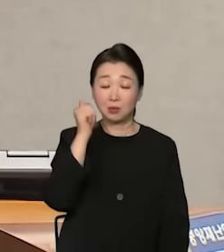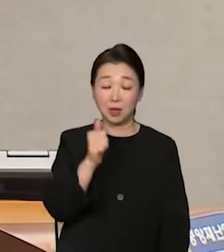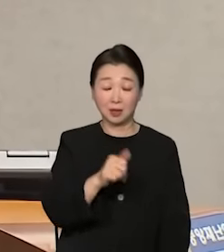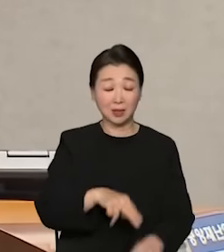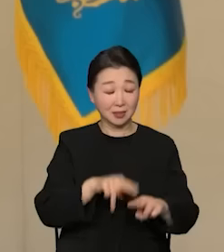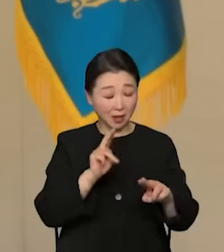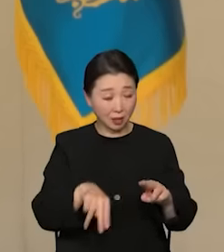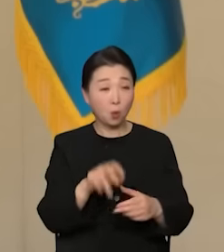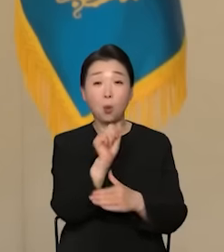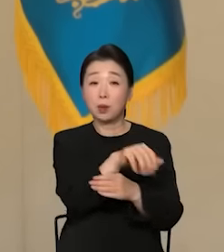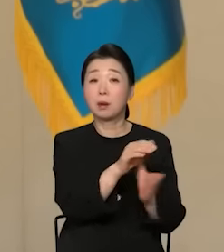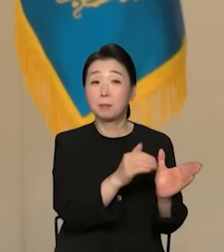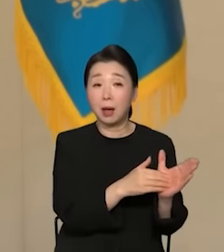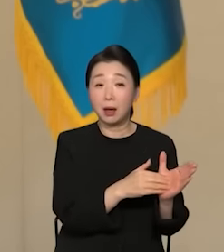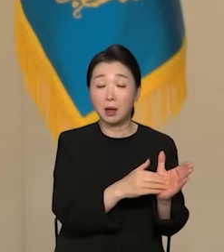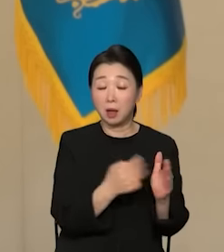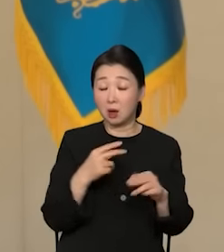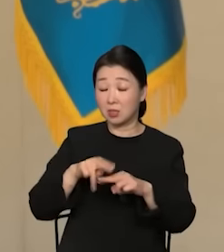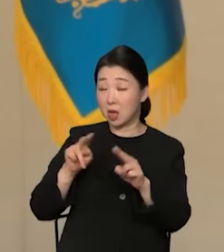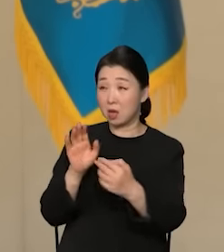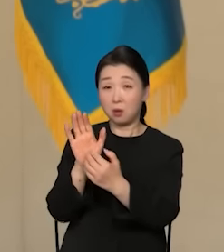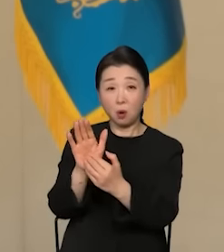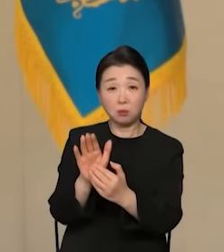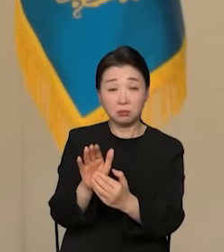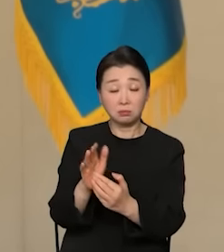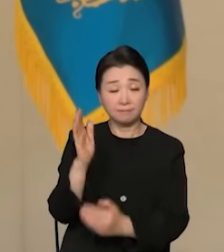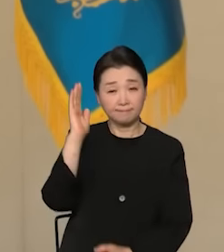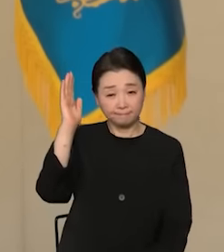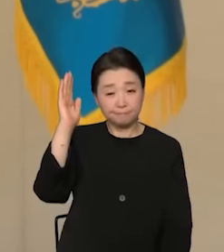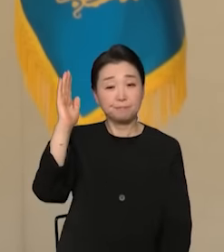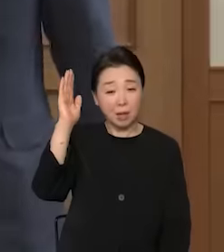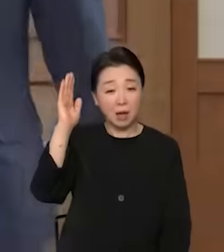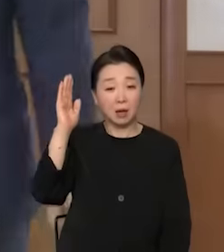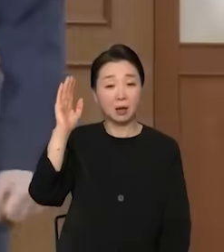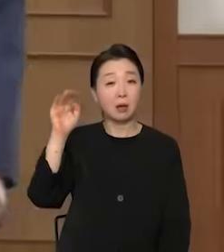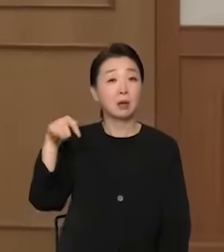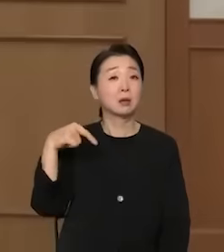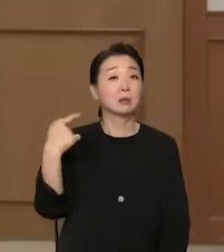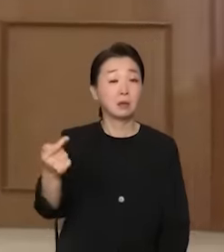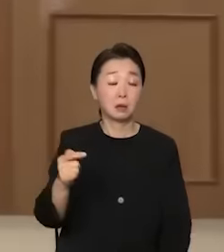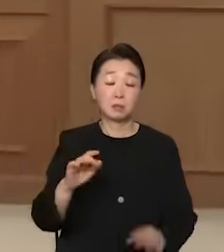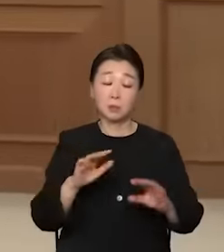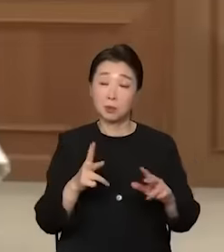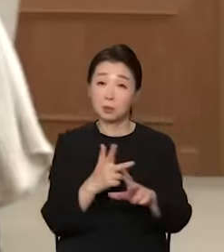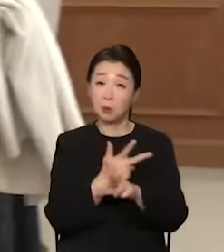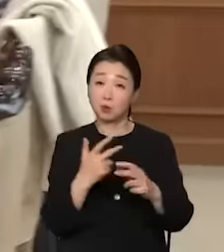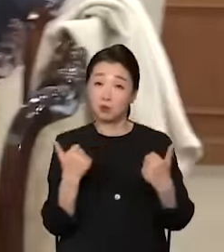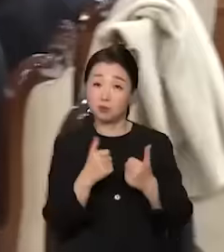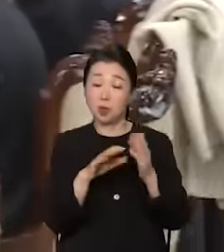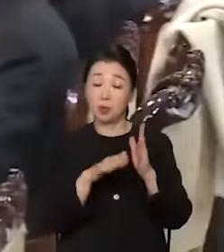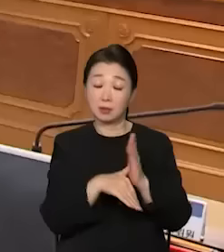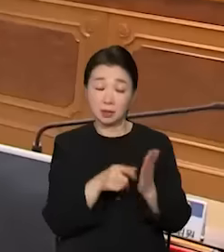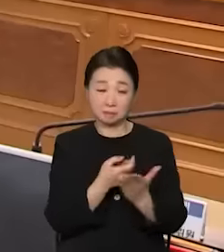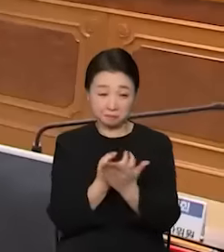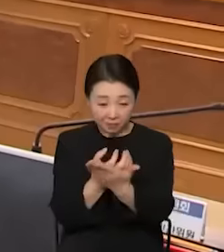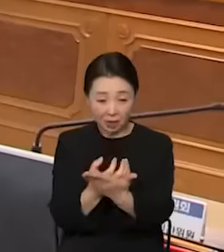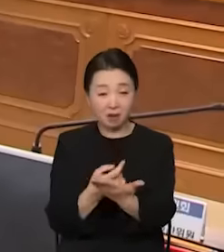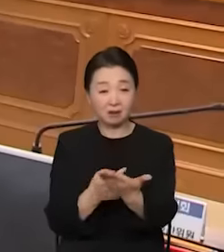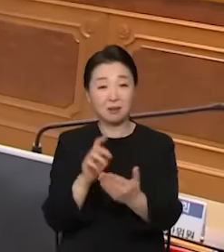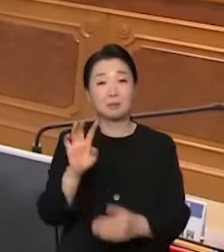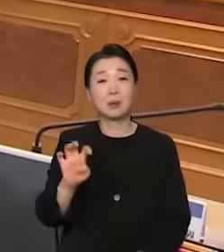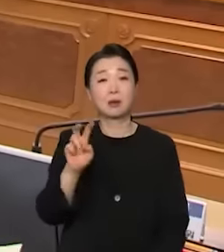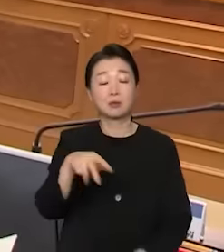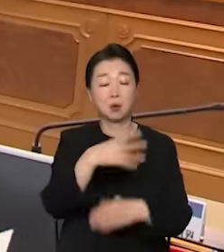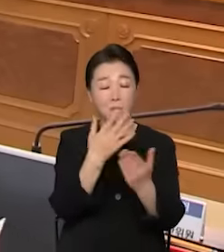수용했습니다 또 어제 하야를 거부한 대국민 담화를 마친 뒤에는 이번 주 국무회의에서 의결된 안건 42건을